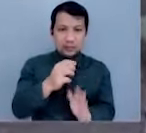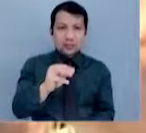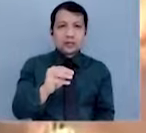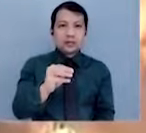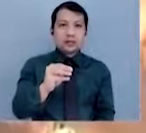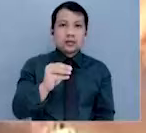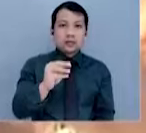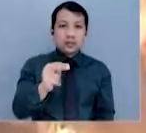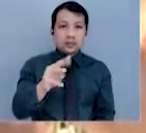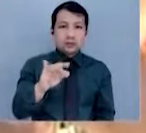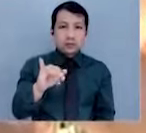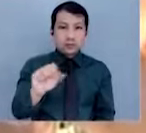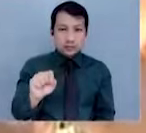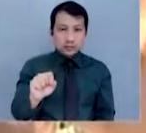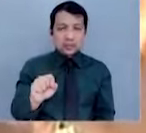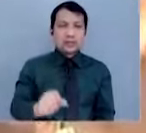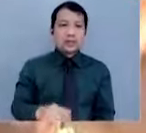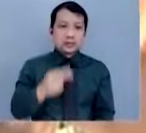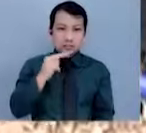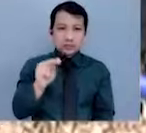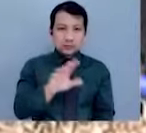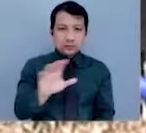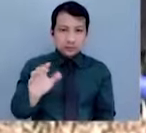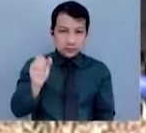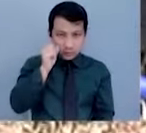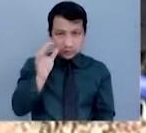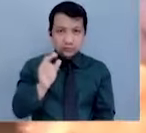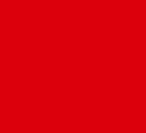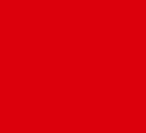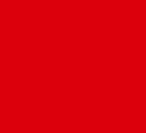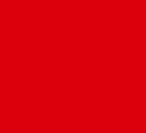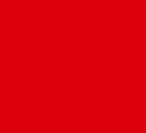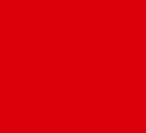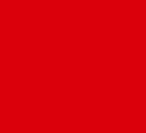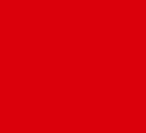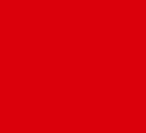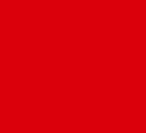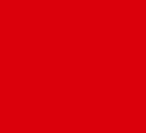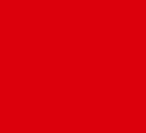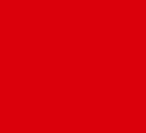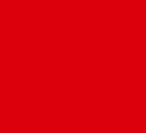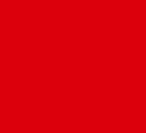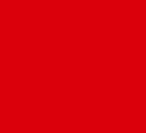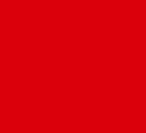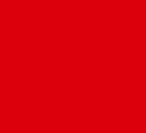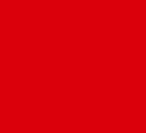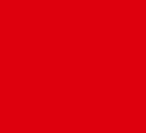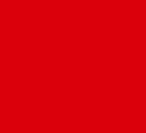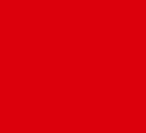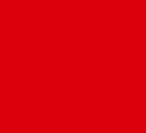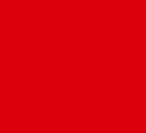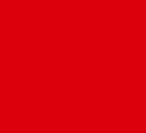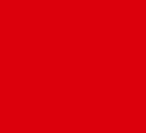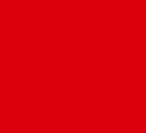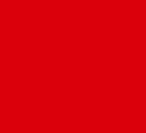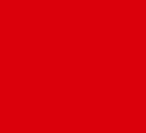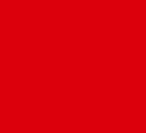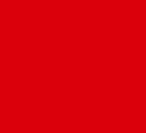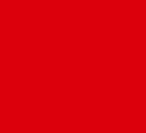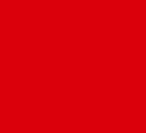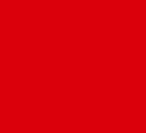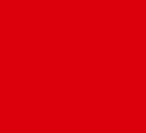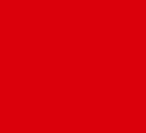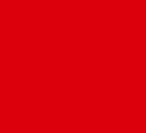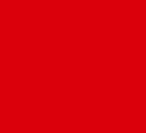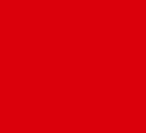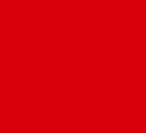Nagbabalita mula sa frontline, Shaila Francisco, News 5. Mga kapatid, Jiggy Manikad po, iba na ang may alam at may